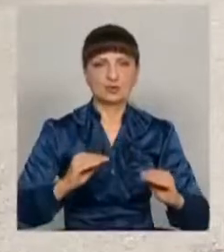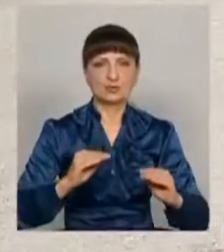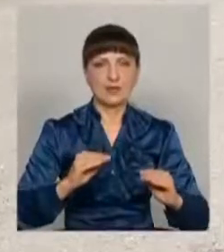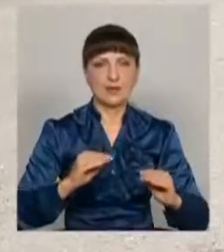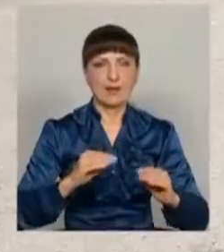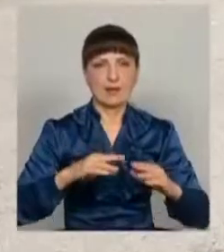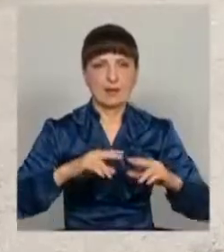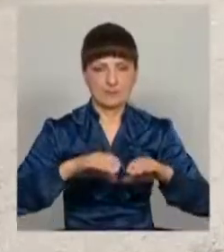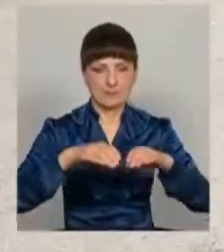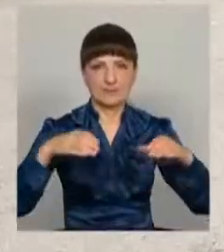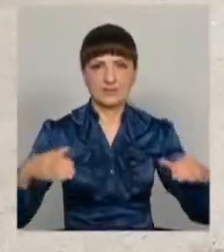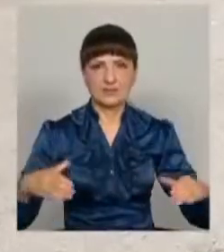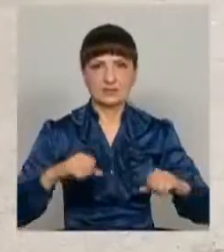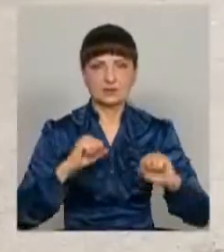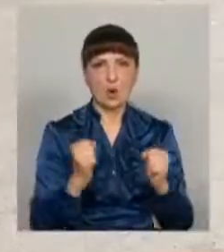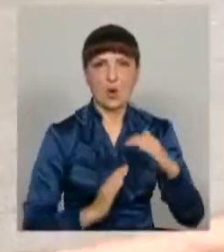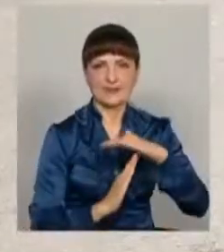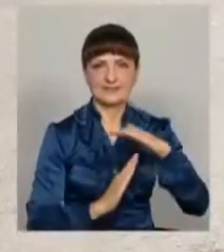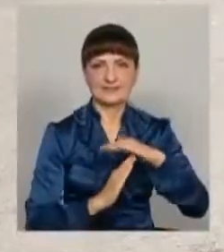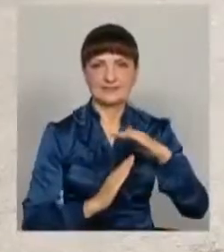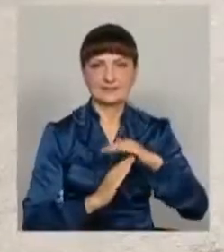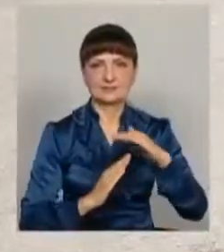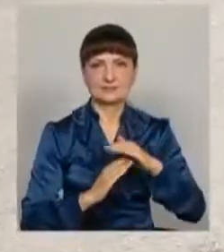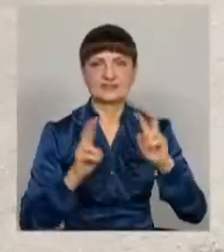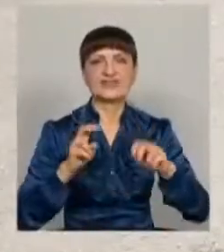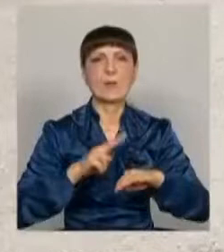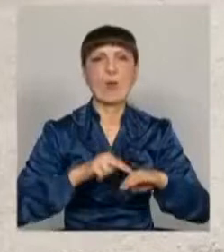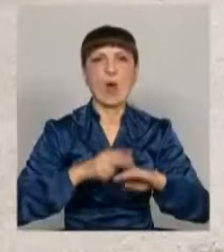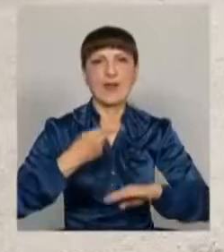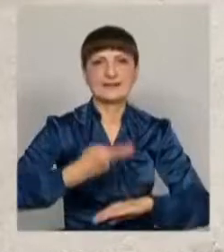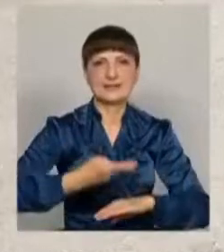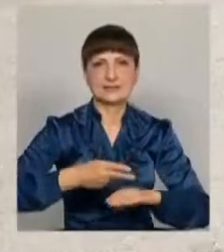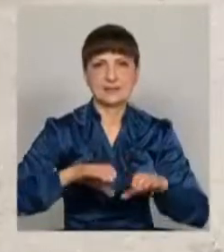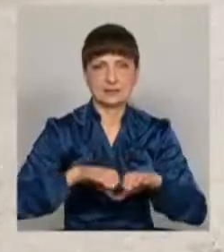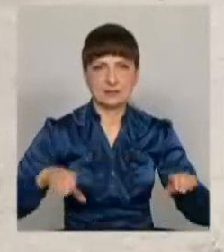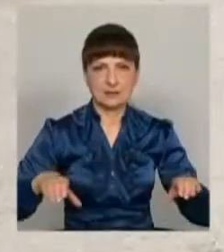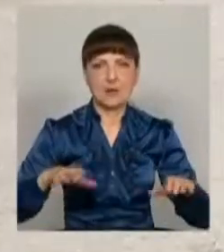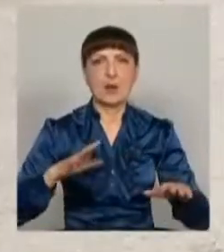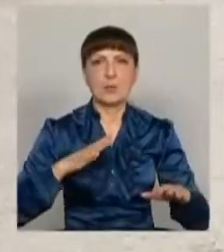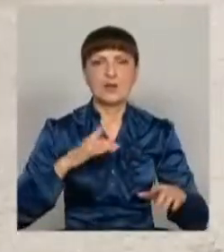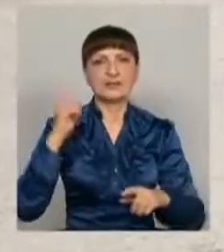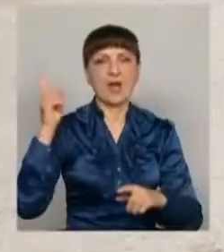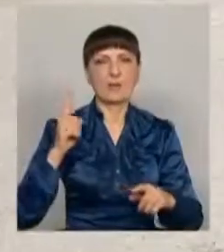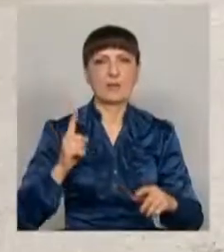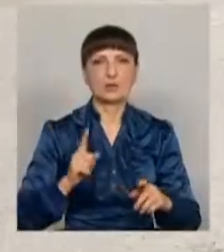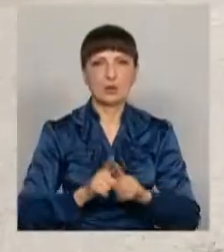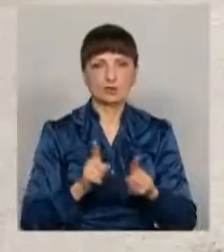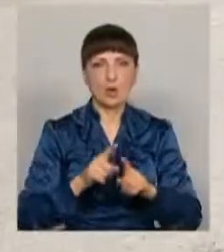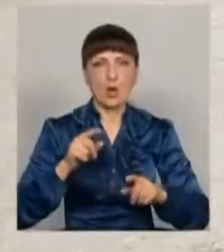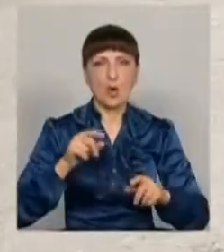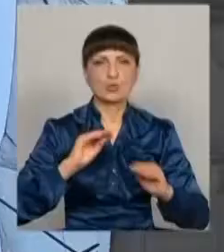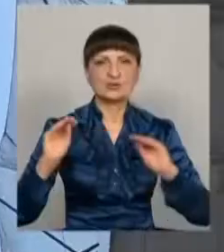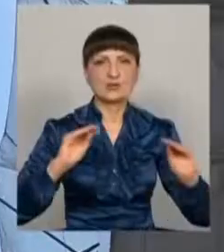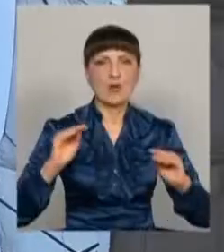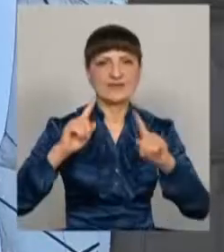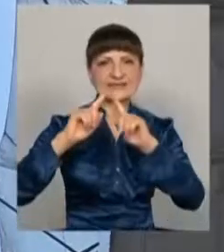ограничители скорости по вот здесь проезжей части. Были там на входе установлены дорожный